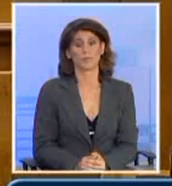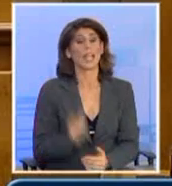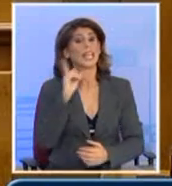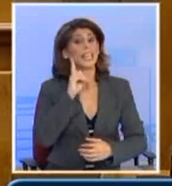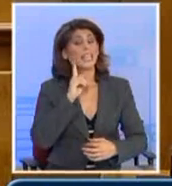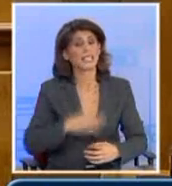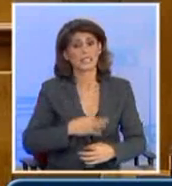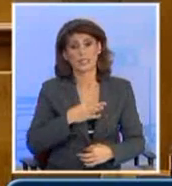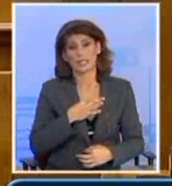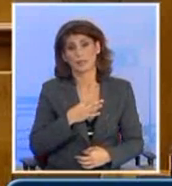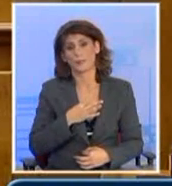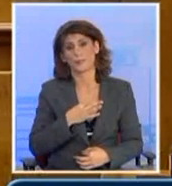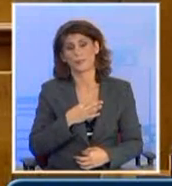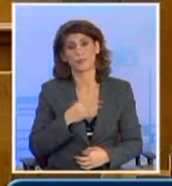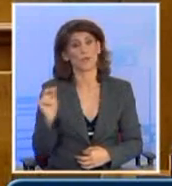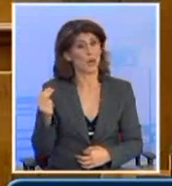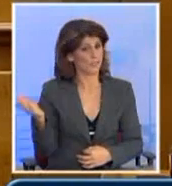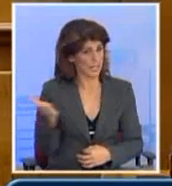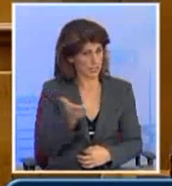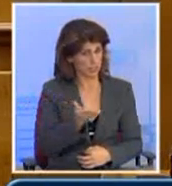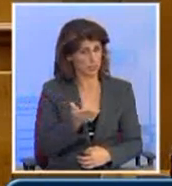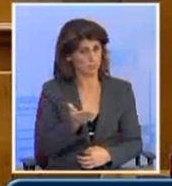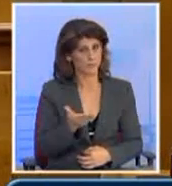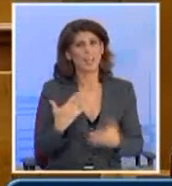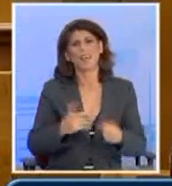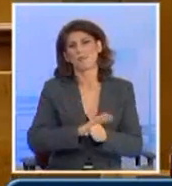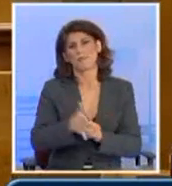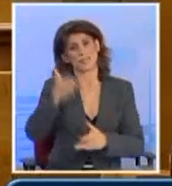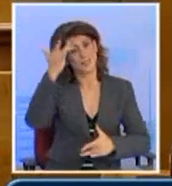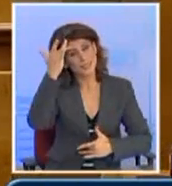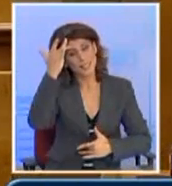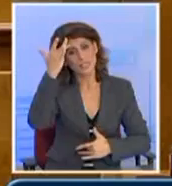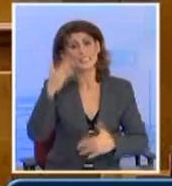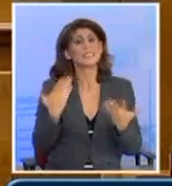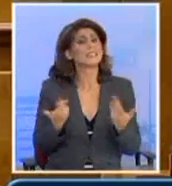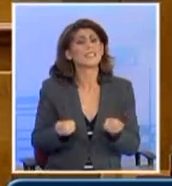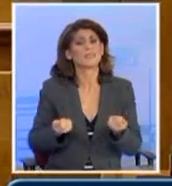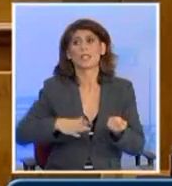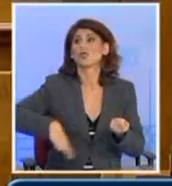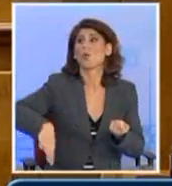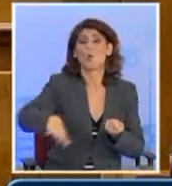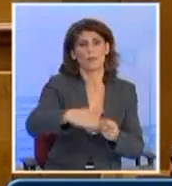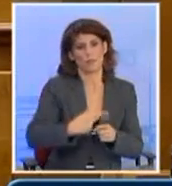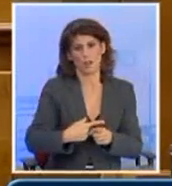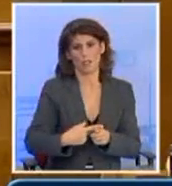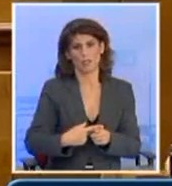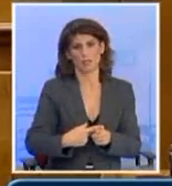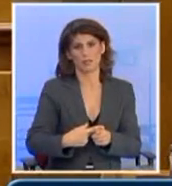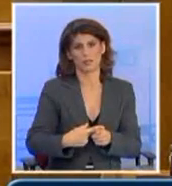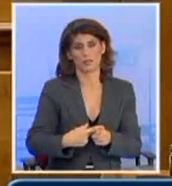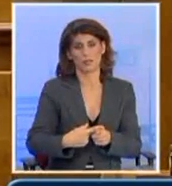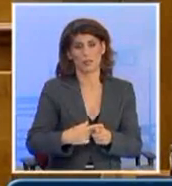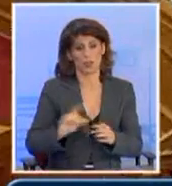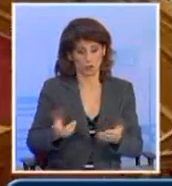Κυρίες και κύριοι βουλευτές, έχουμε πλήρη συνείδηση του τι συμβαίνει στη χώρα. Το γεγονός